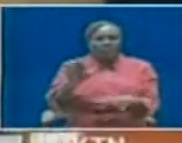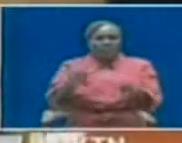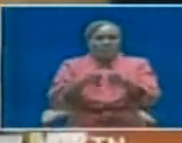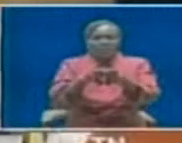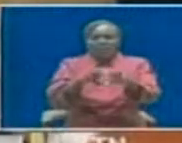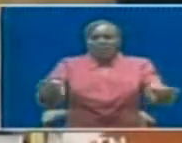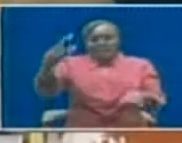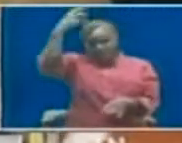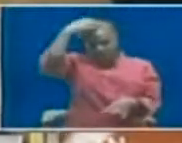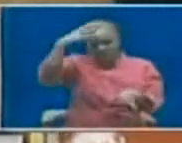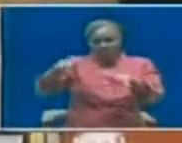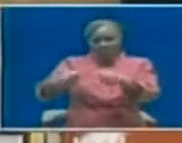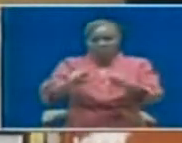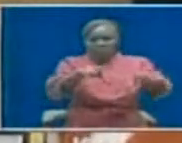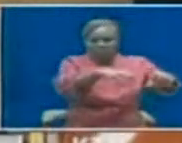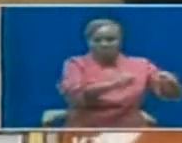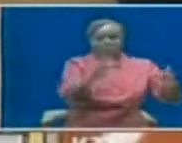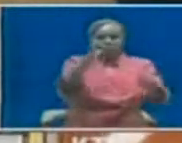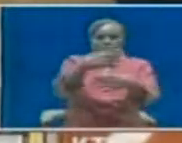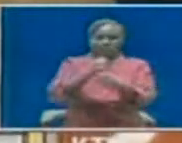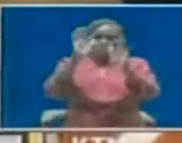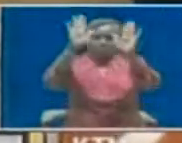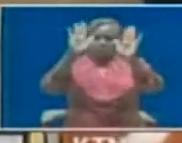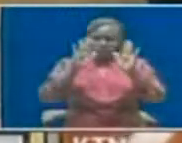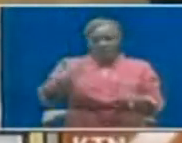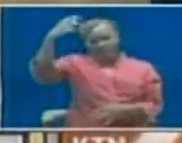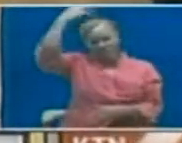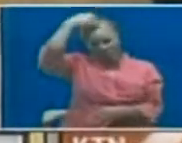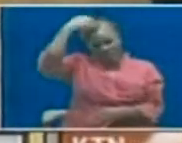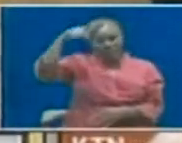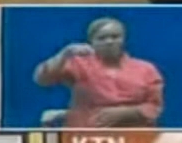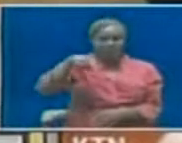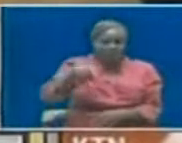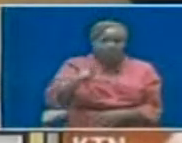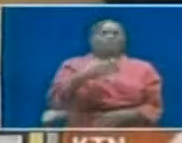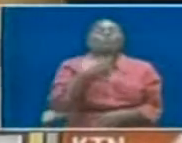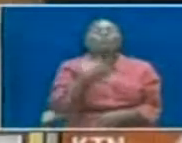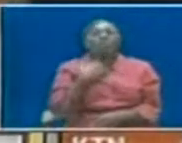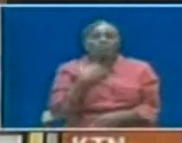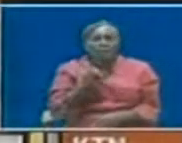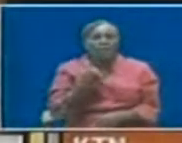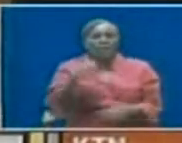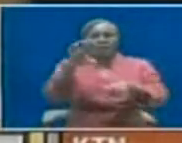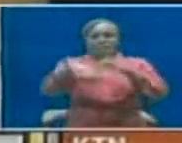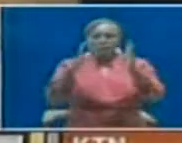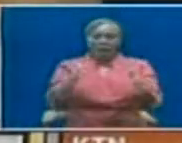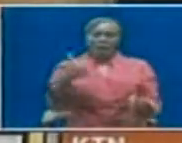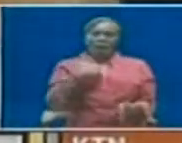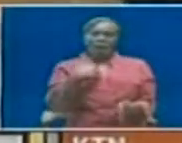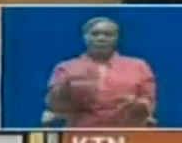Lamu ndiyo zimetukuliwa na ranch. Umuhimu wa watu wa Lamu kuwa na ranch ilikuwa ni kwamba tuna wakulima na